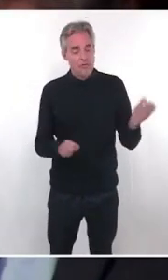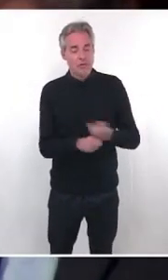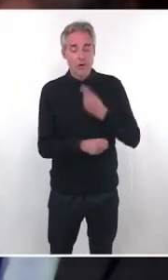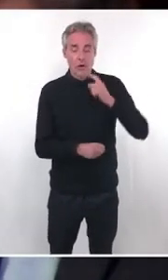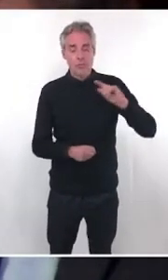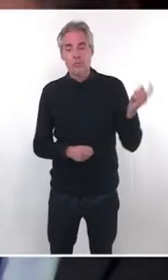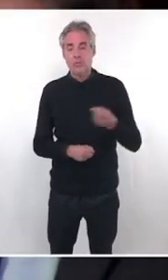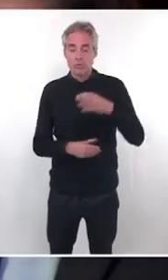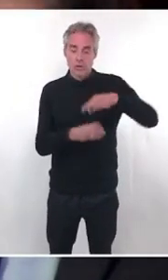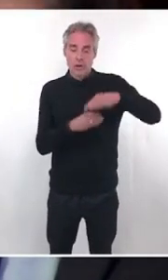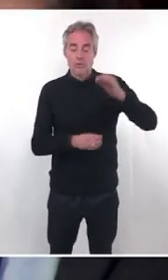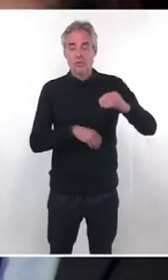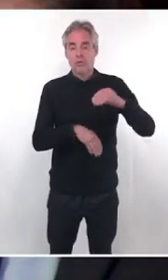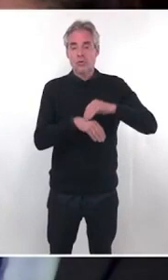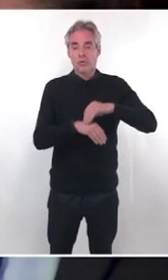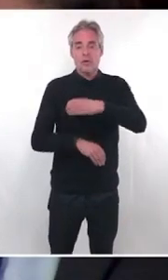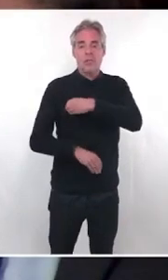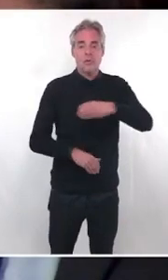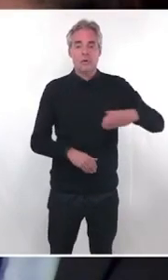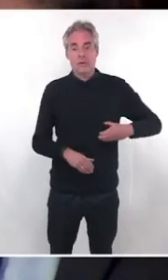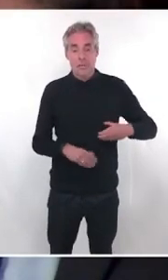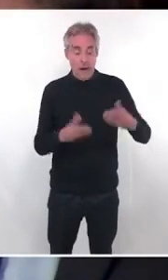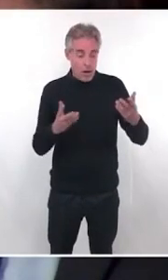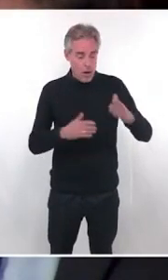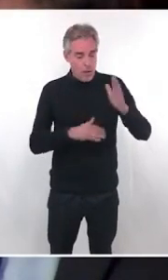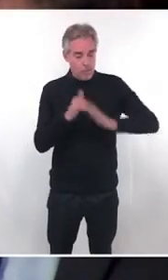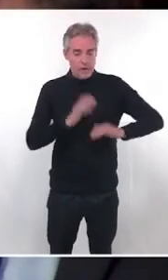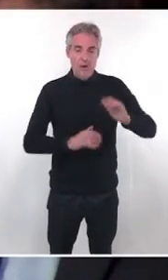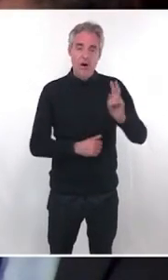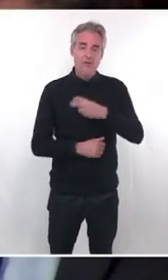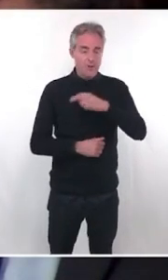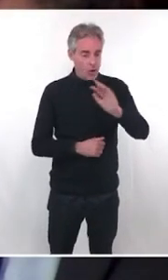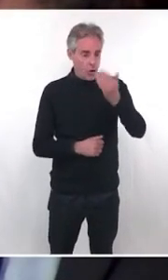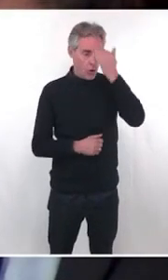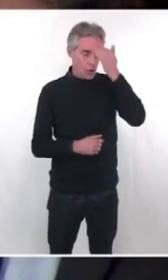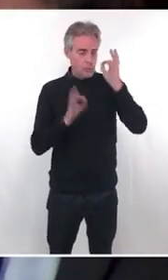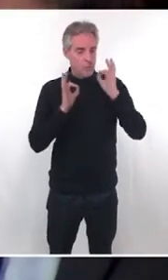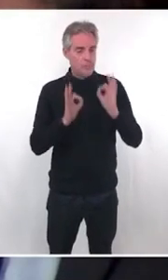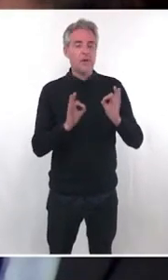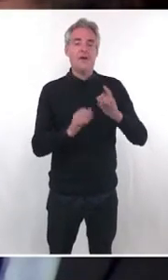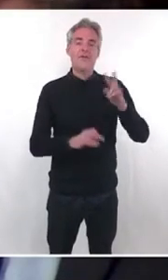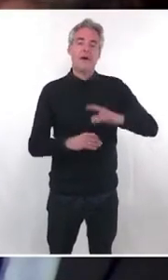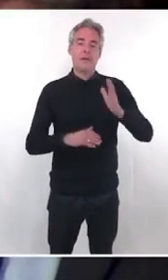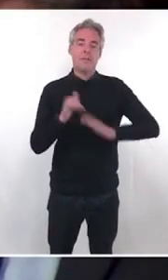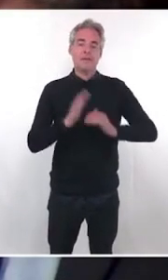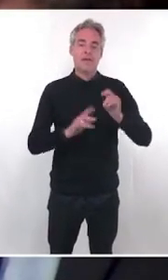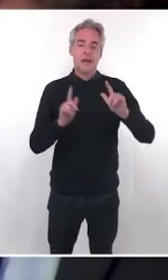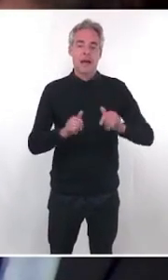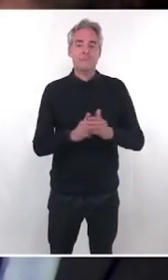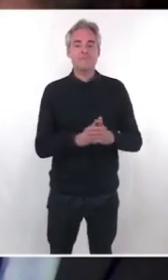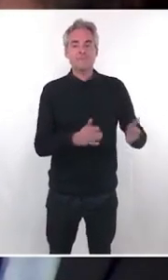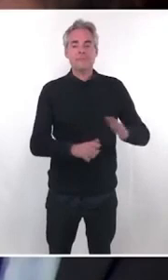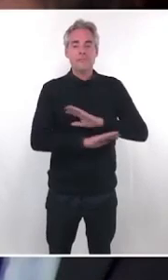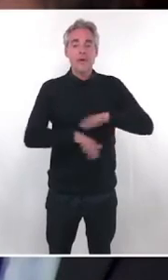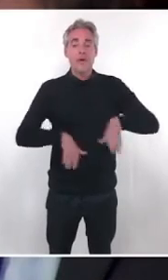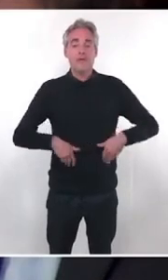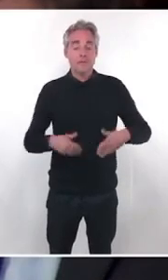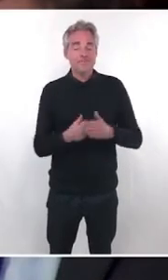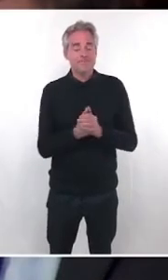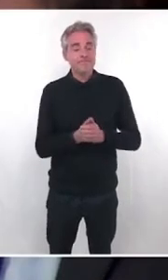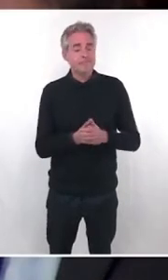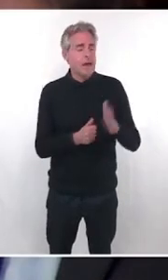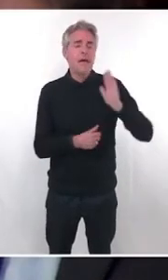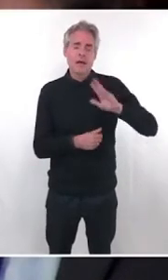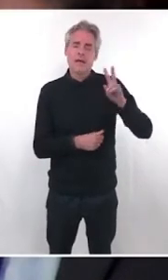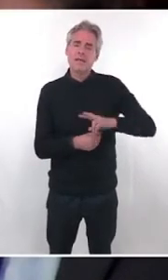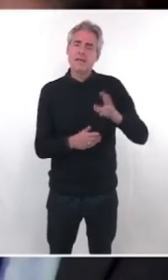les élus du conseil municipal que ce métier soit reconnu comme étant un vrai métier. Et dernière petite chose, c'est vrai qu'on avait fermé la